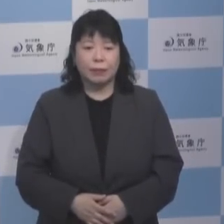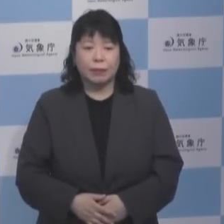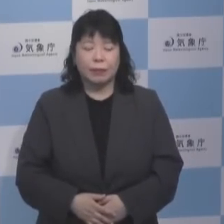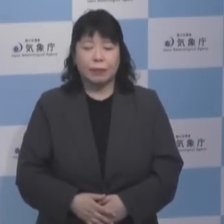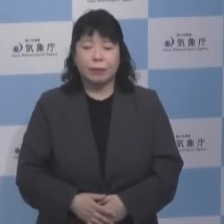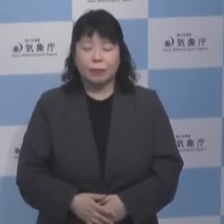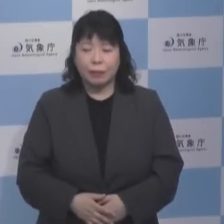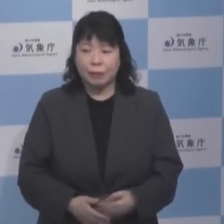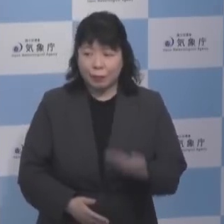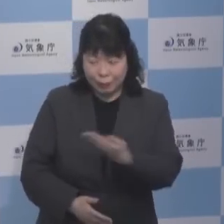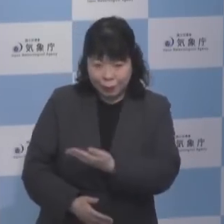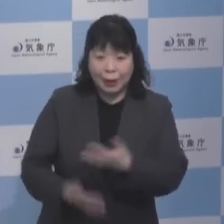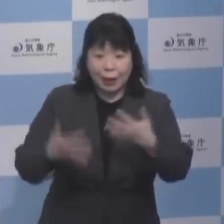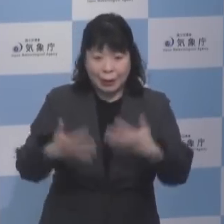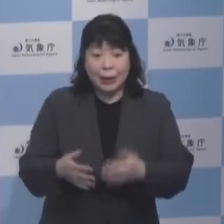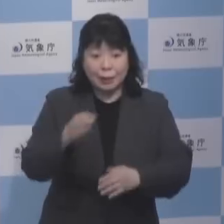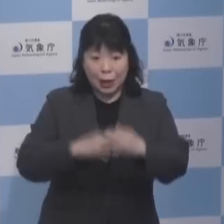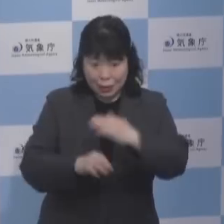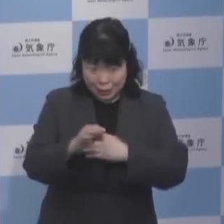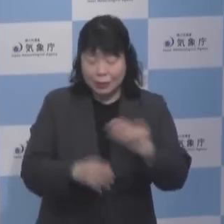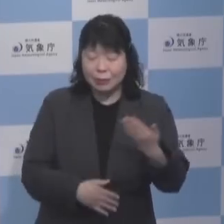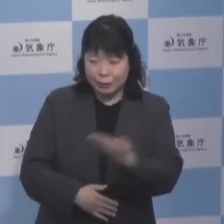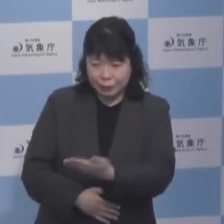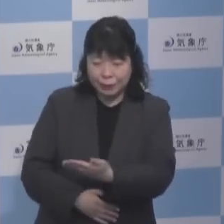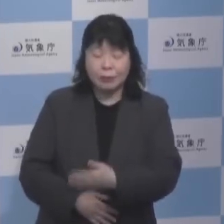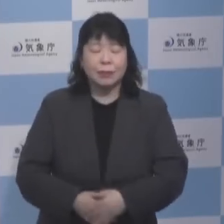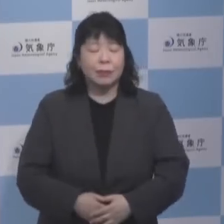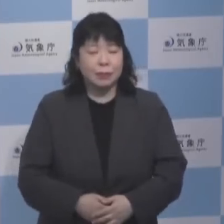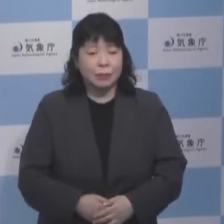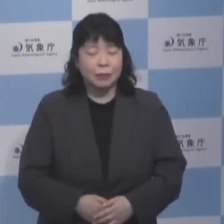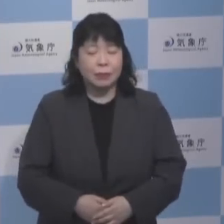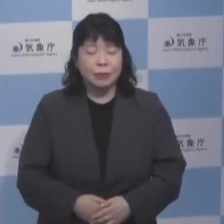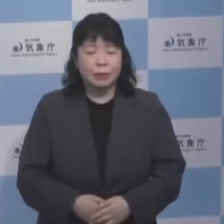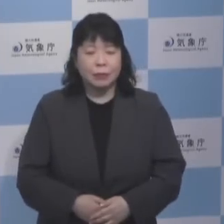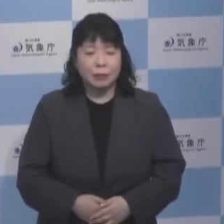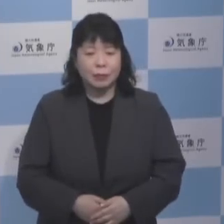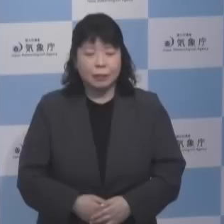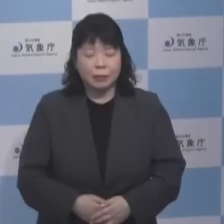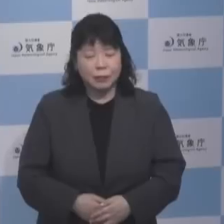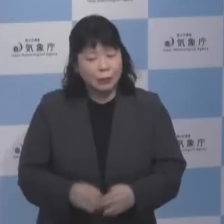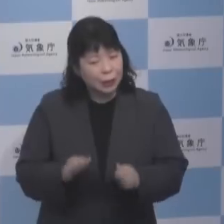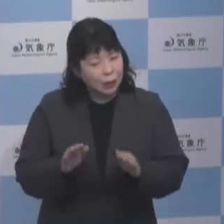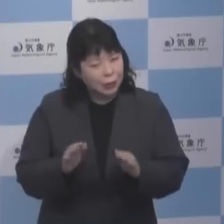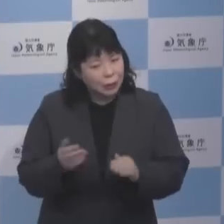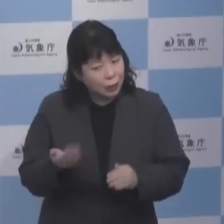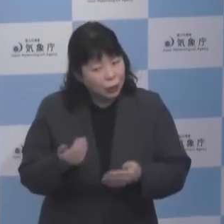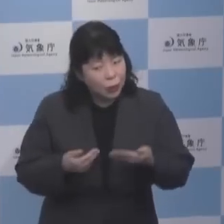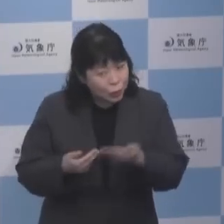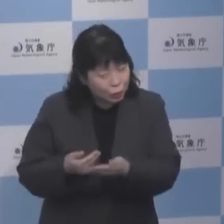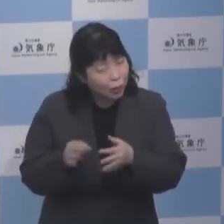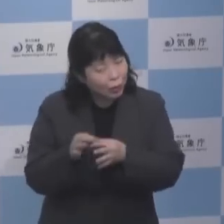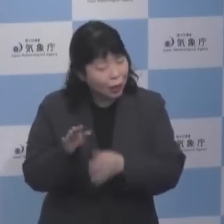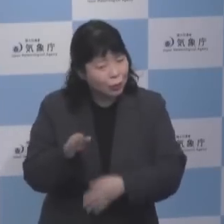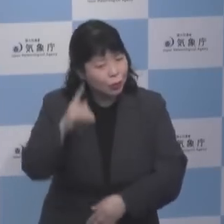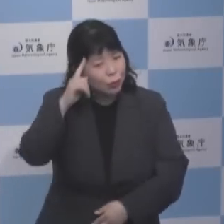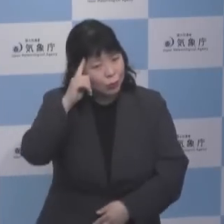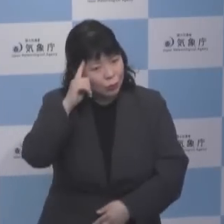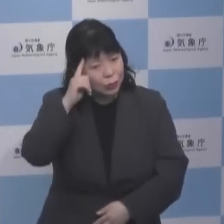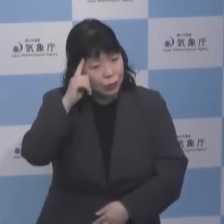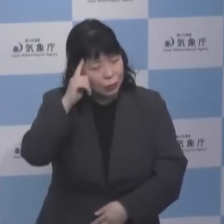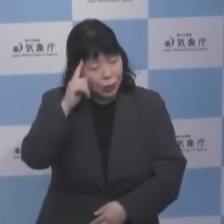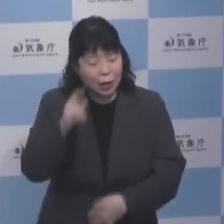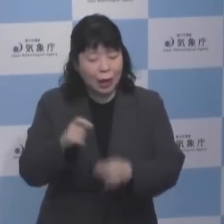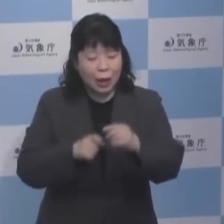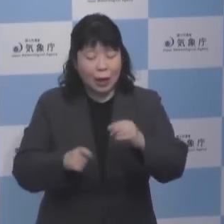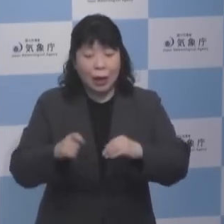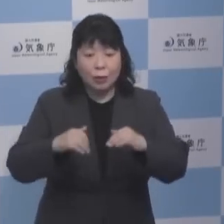テレビ朝日の中尾と申します。はい、今回の地震、あの今質問ともつながるところがありますが、まあ、あの結果的に海の底